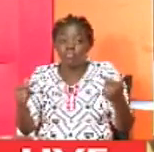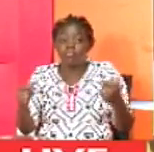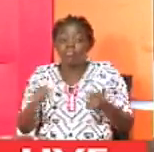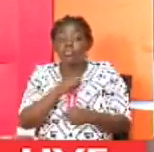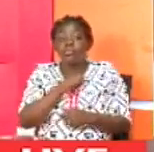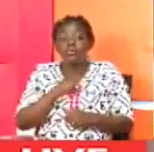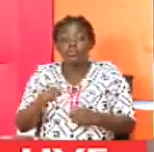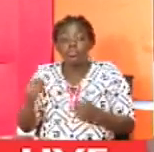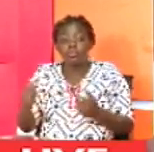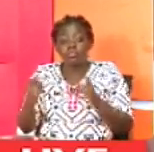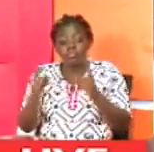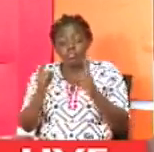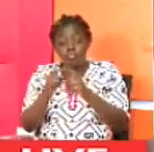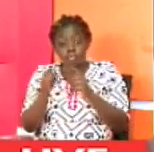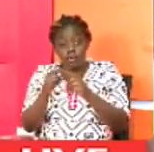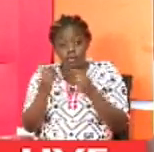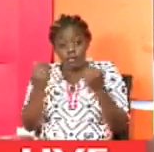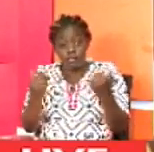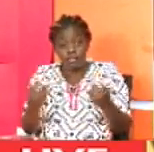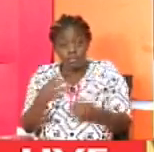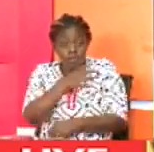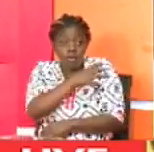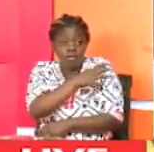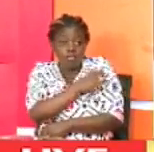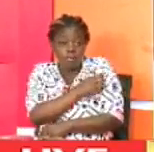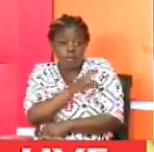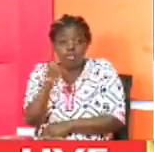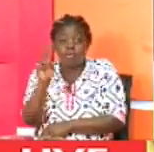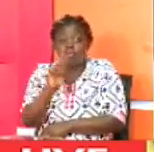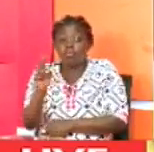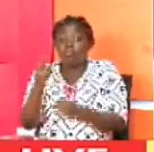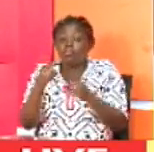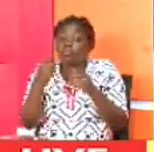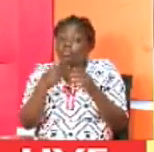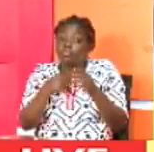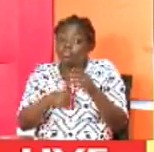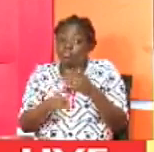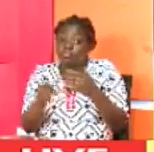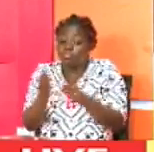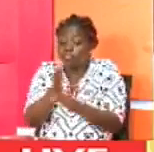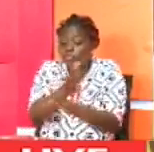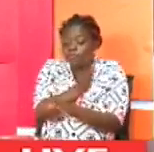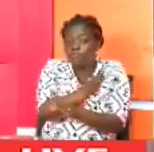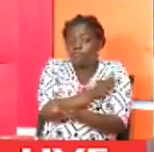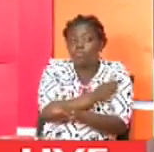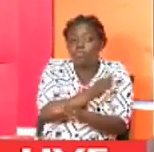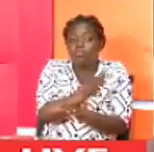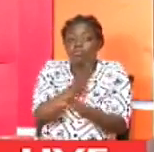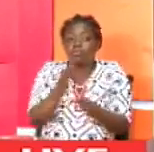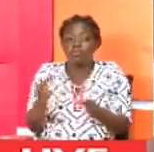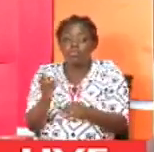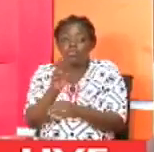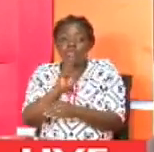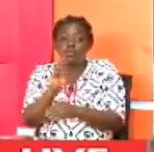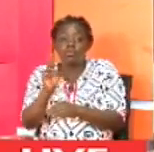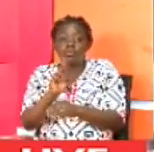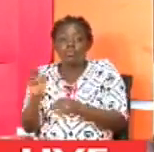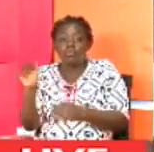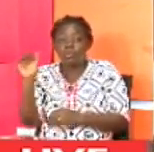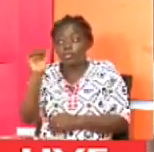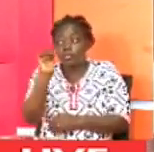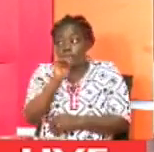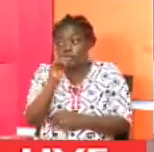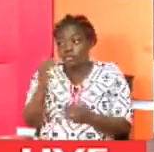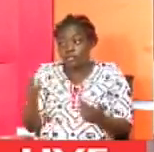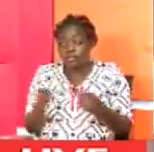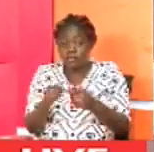Kibadde kimuluma right now. Pressure, sukari. Naye nga yabadde yatugambyeko the previous day nti sukari wamukebedde ng'alinnyeeko ne